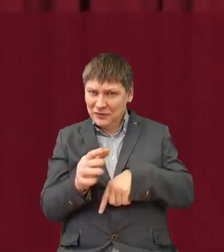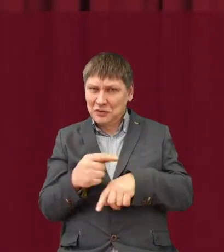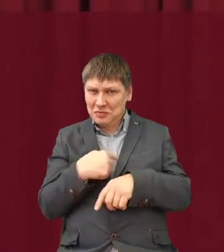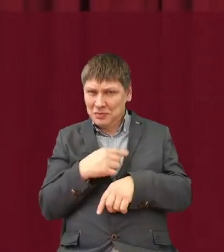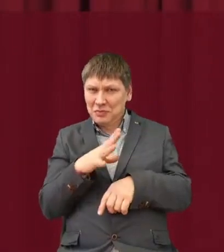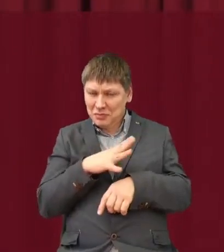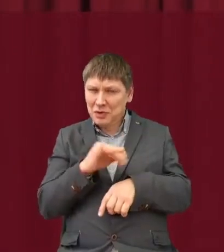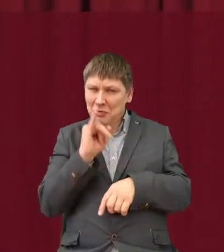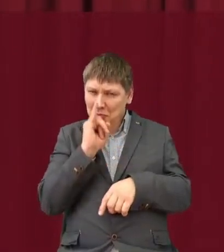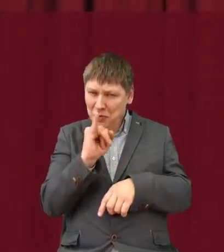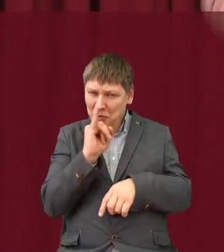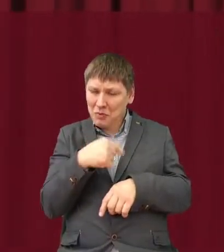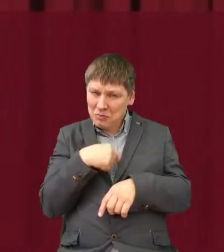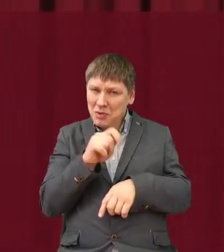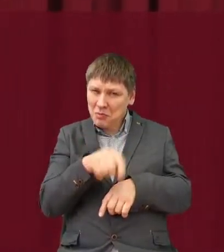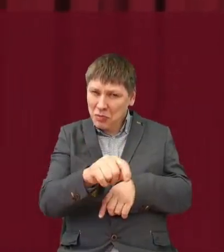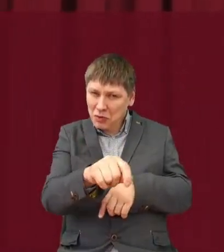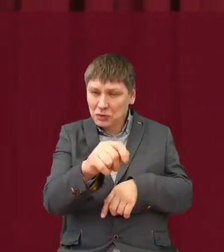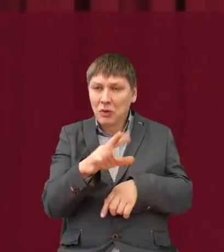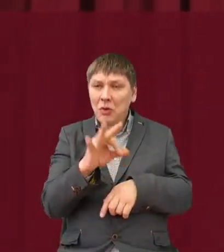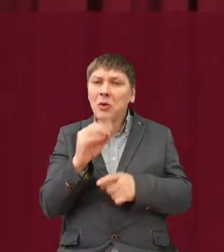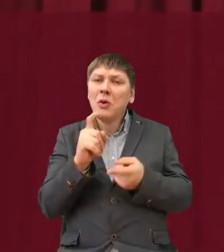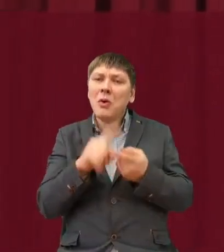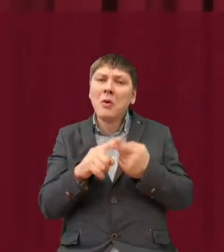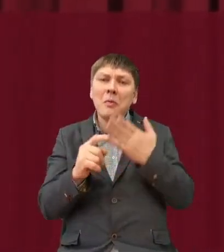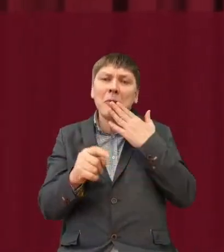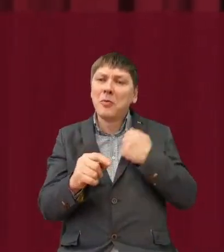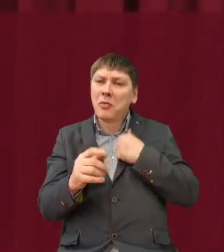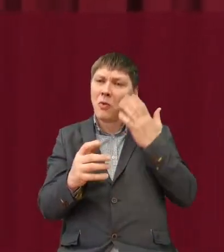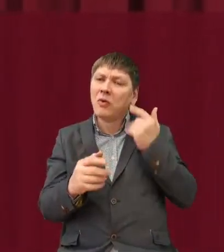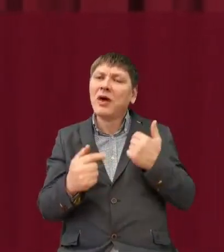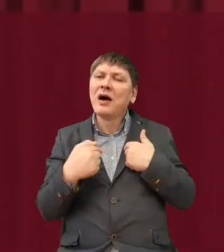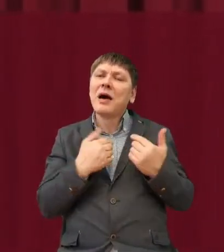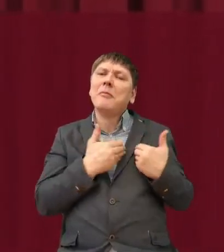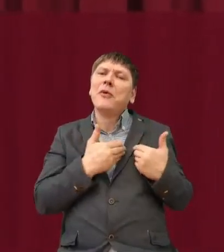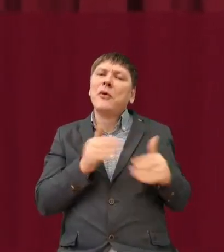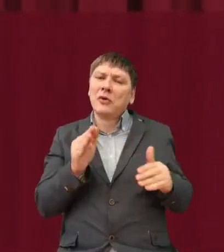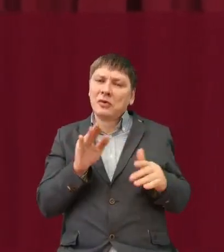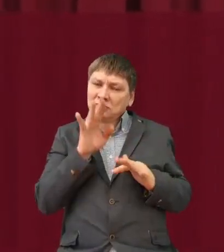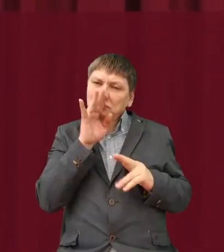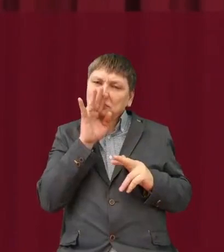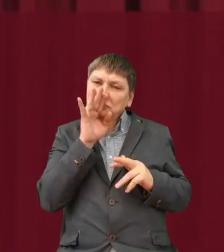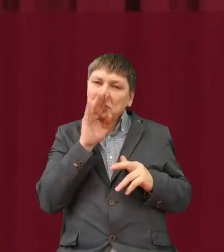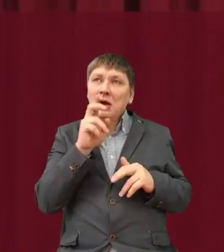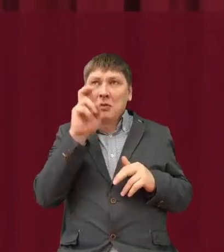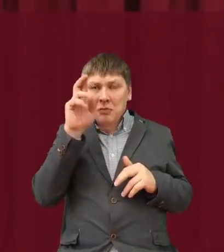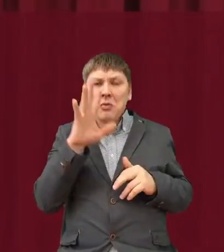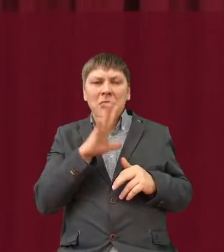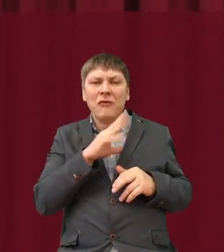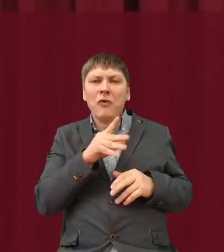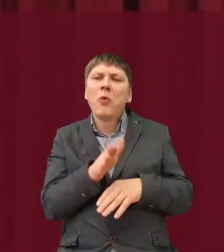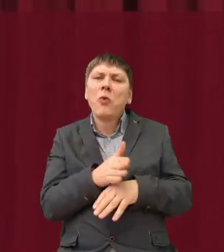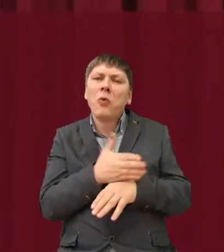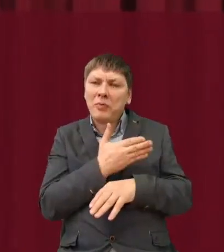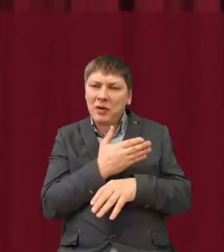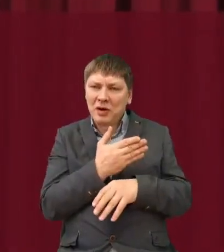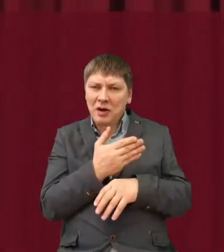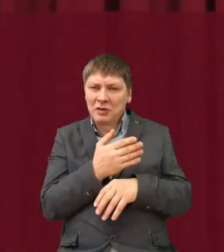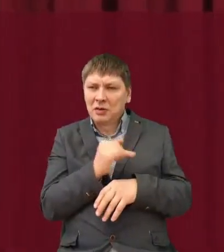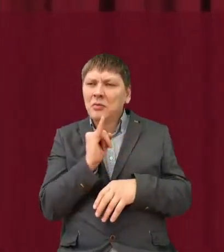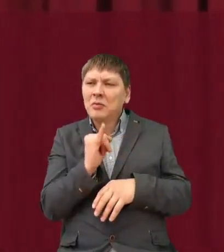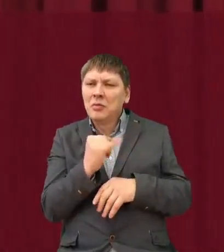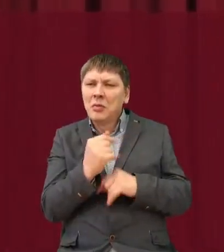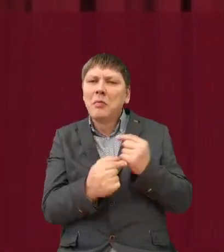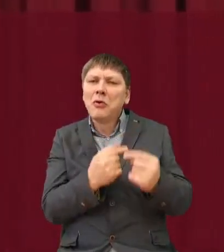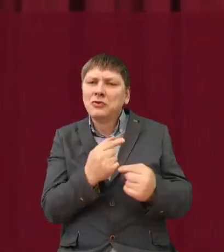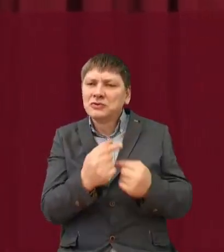сели очень злое но по милости Божией когда таскались перед Богом Бог порой убирает последствия